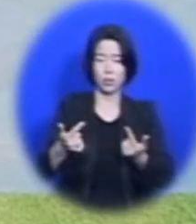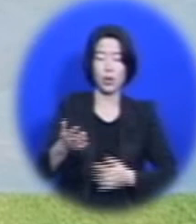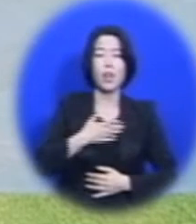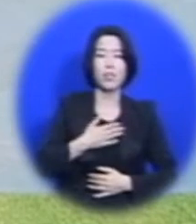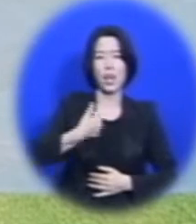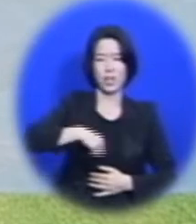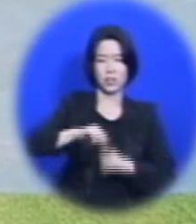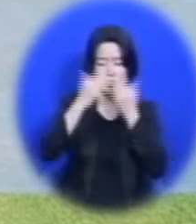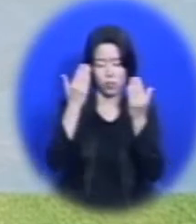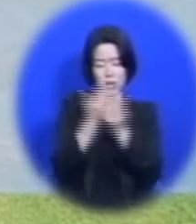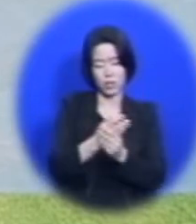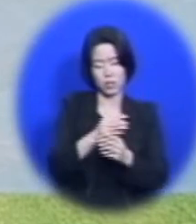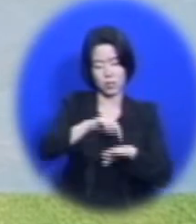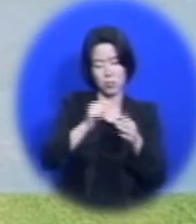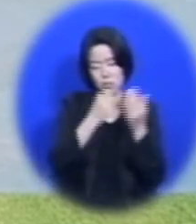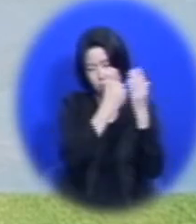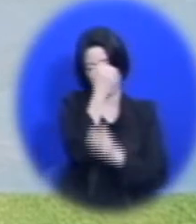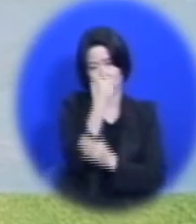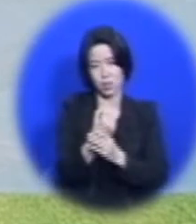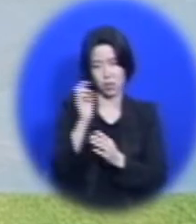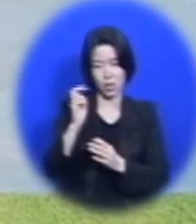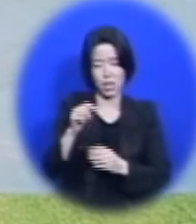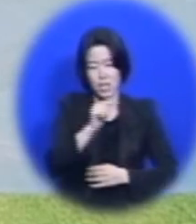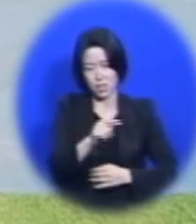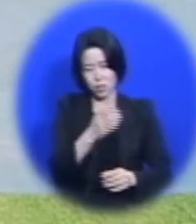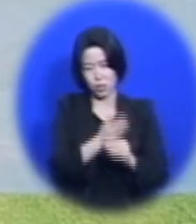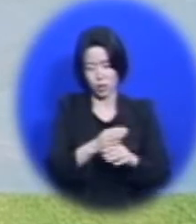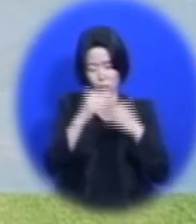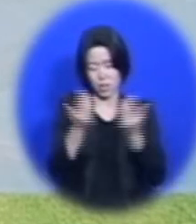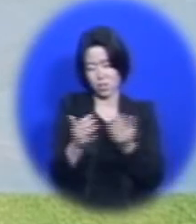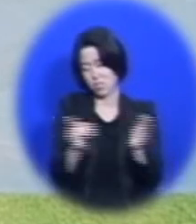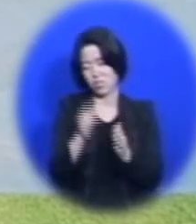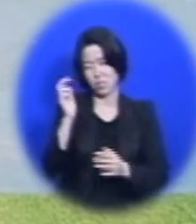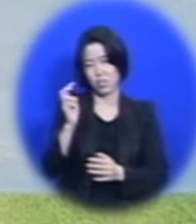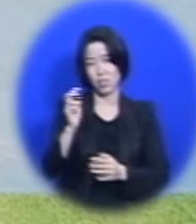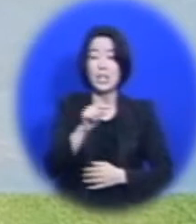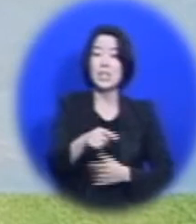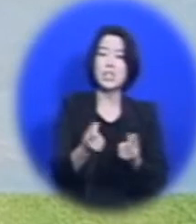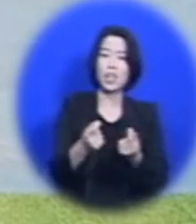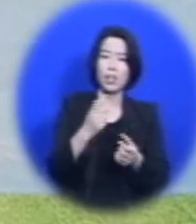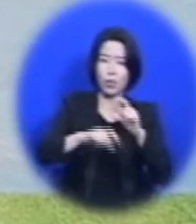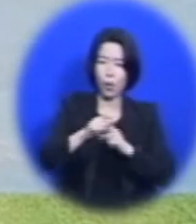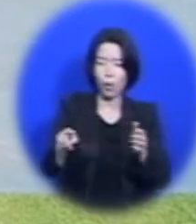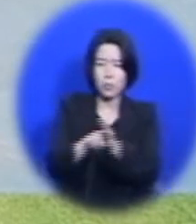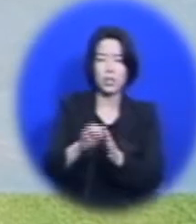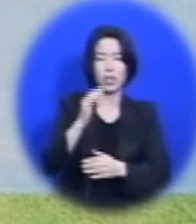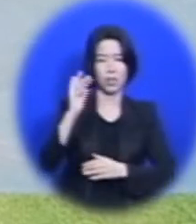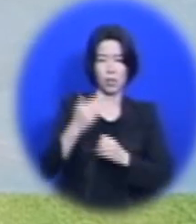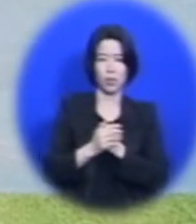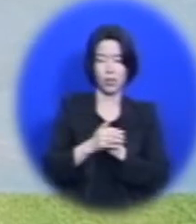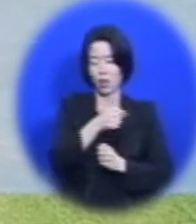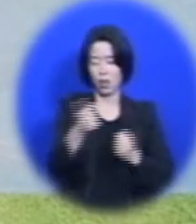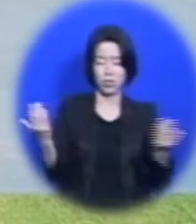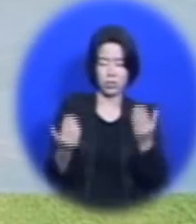아들은 완전히 폐인이 될 거야. 내 아들은 이러다가 완전히 끝장날 거야. 이렇게 믿어지니만 큰일